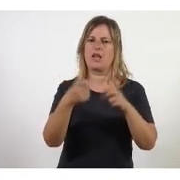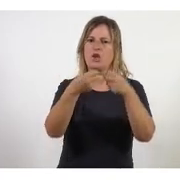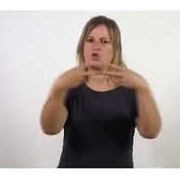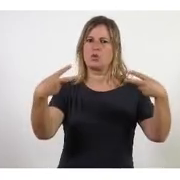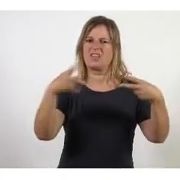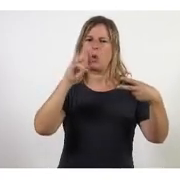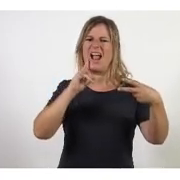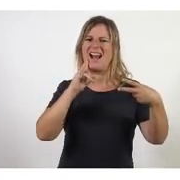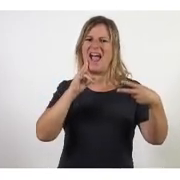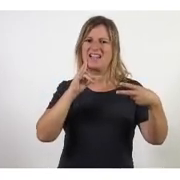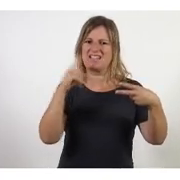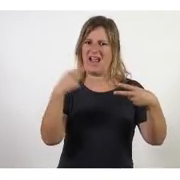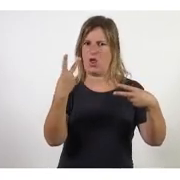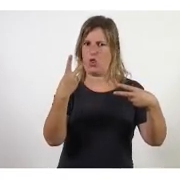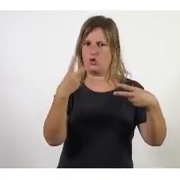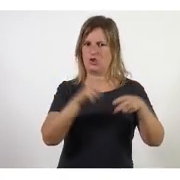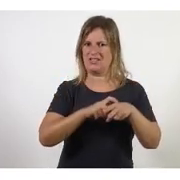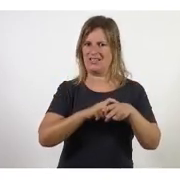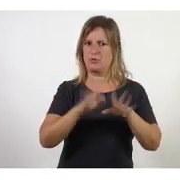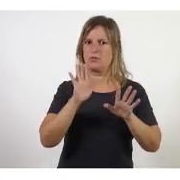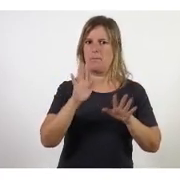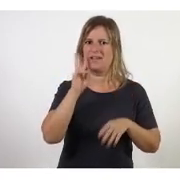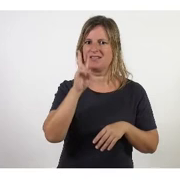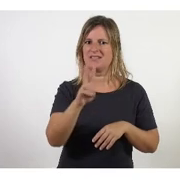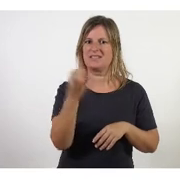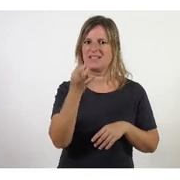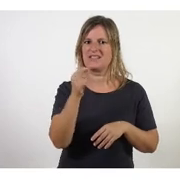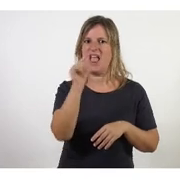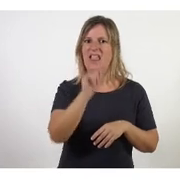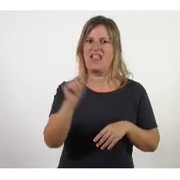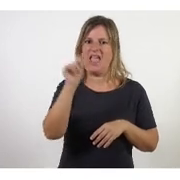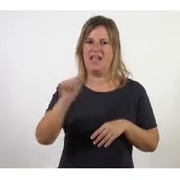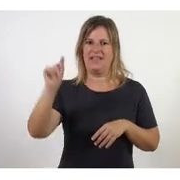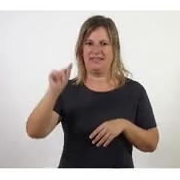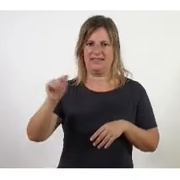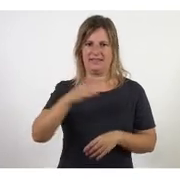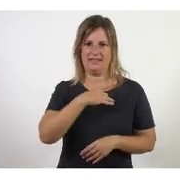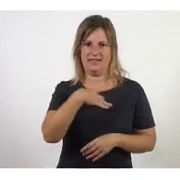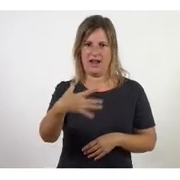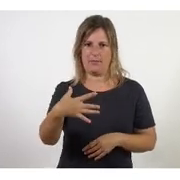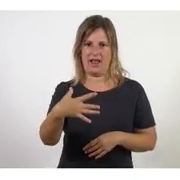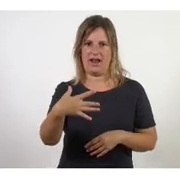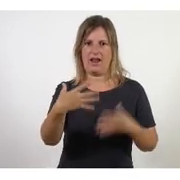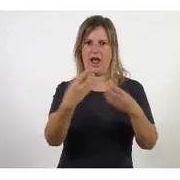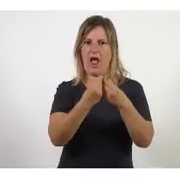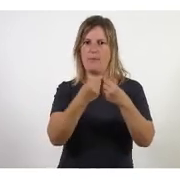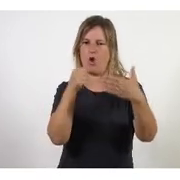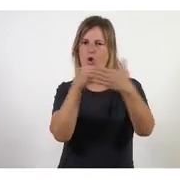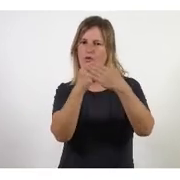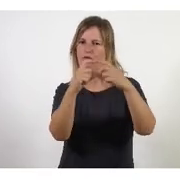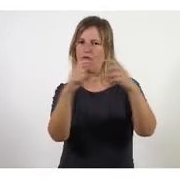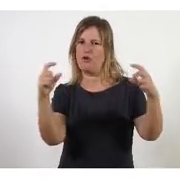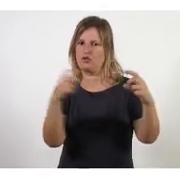però el més habitual que veiem ara és la lletra blanca. Lletra blanca amb una mica de fons